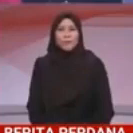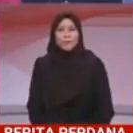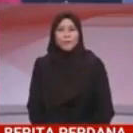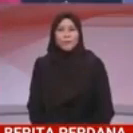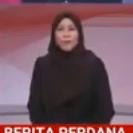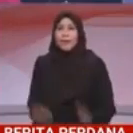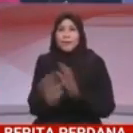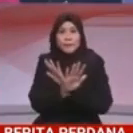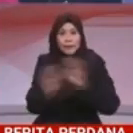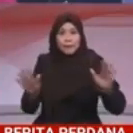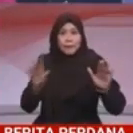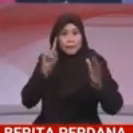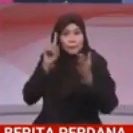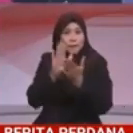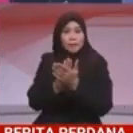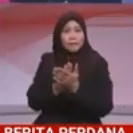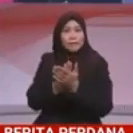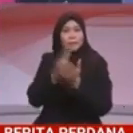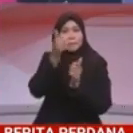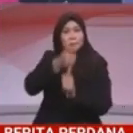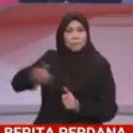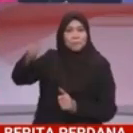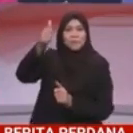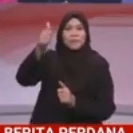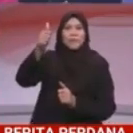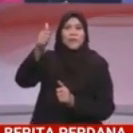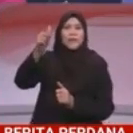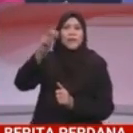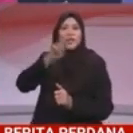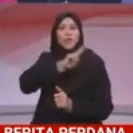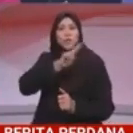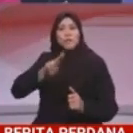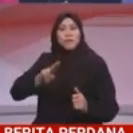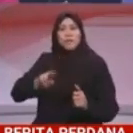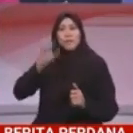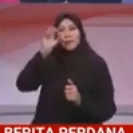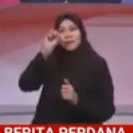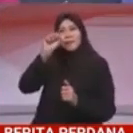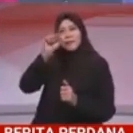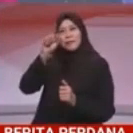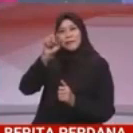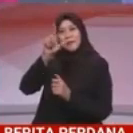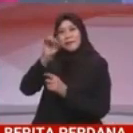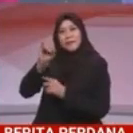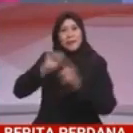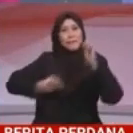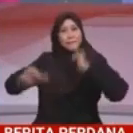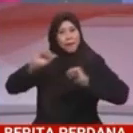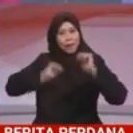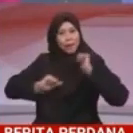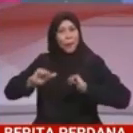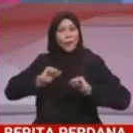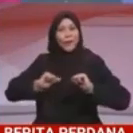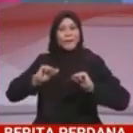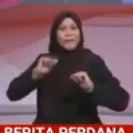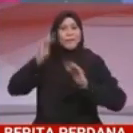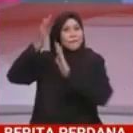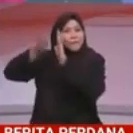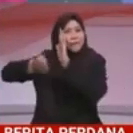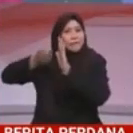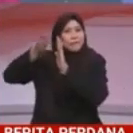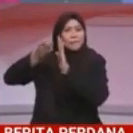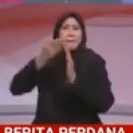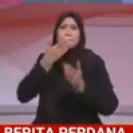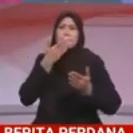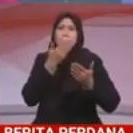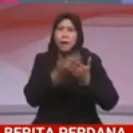Baik, jangan tak percaya juara Mr. Universe 10 kali, Sazali Samad berlakon filem. Sazali membintangi filem Baik